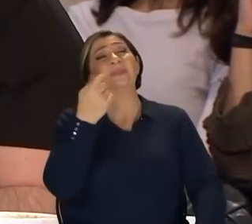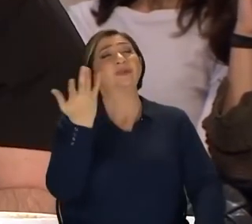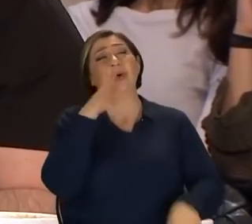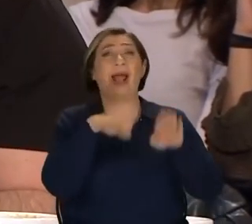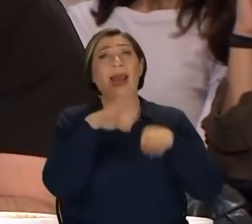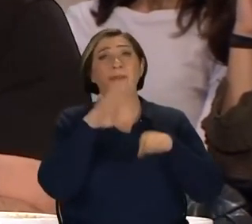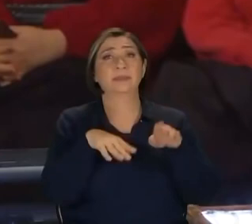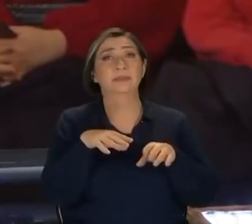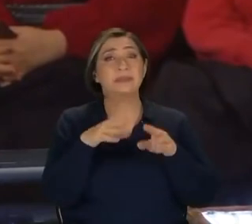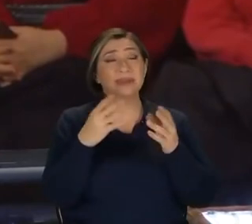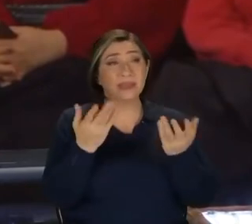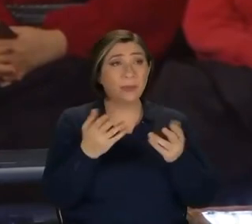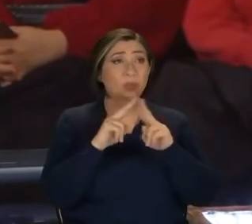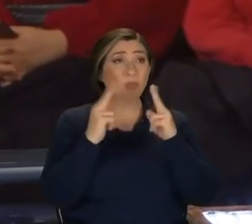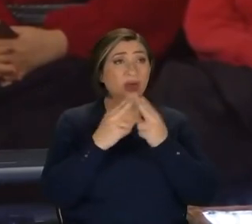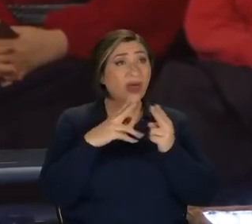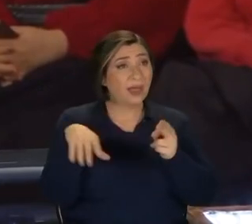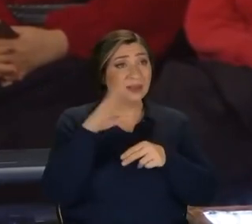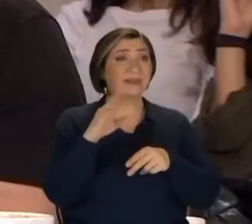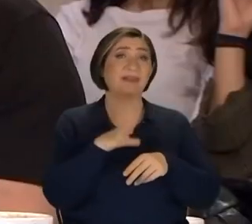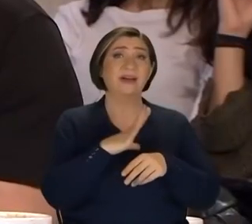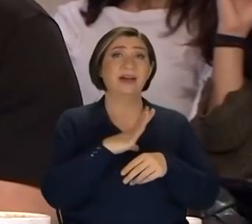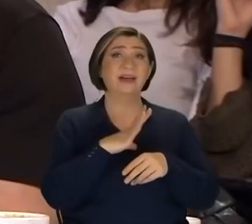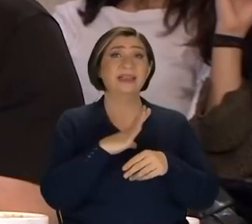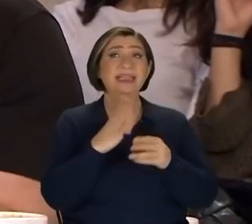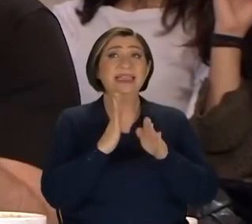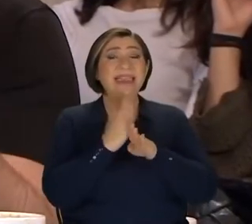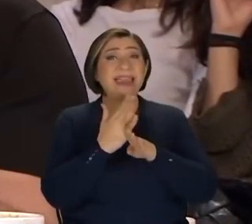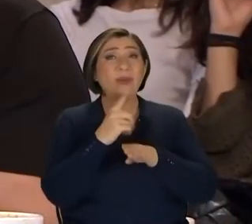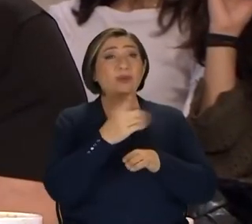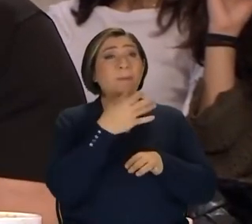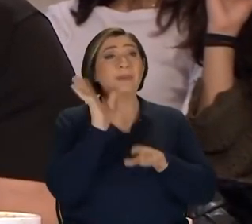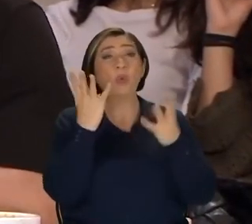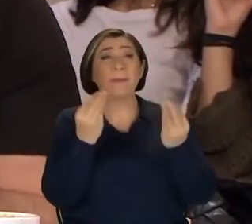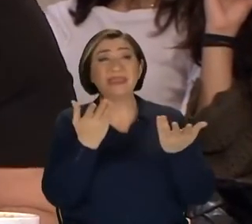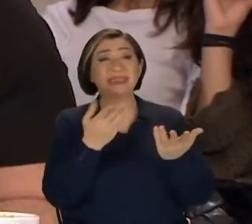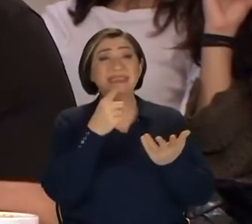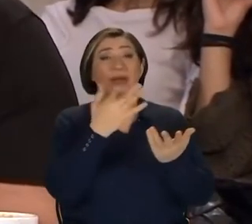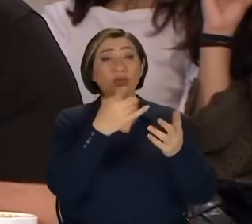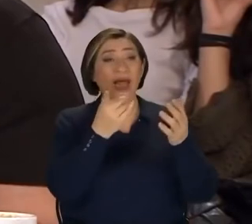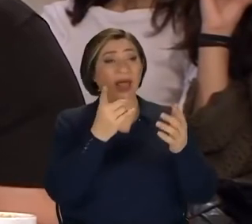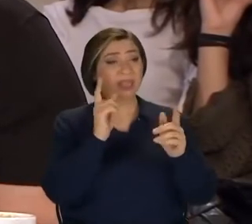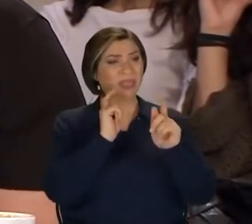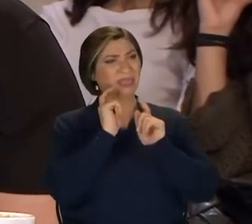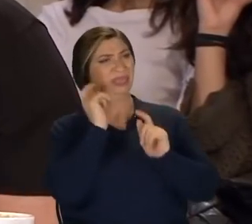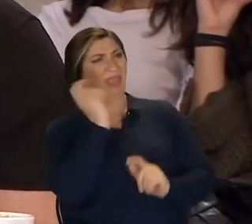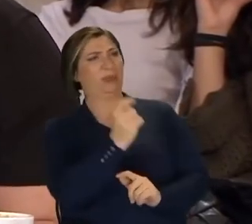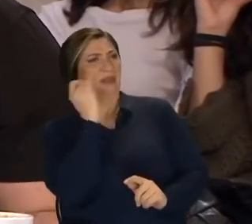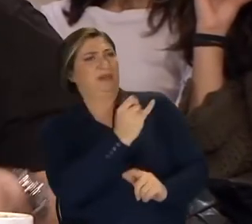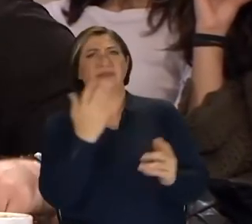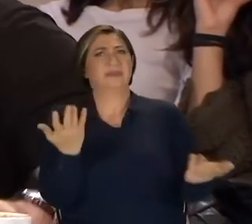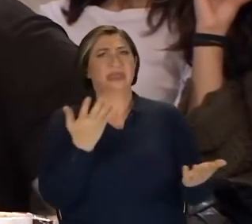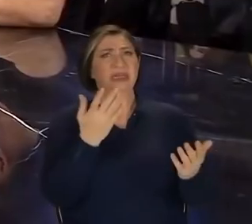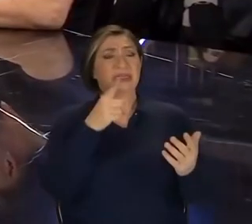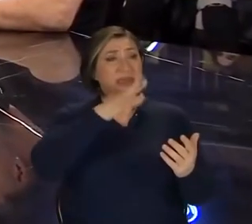reklam. Tabii dünyanın her yerinde var. Evet. Yani bu neden, nasıl bunu bilmiyor olabilirsiniz? Niye bununla ilgili tepkilisiniz?